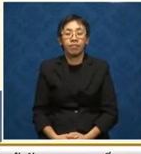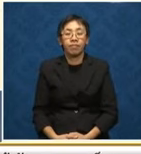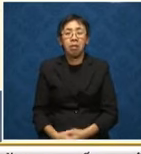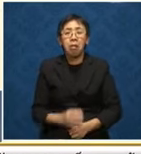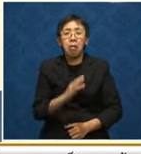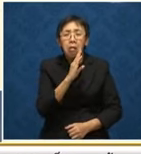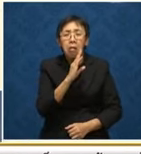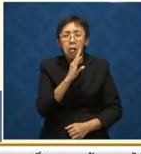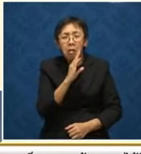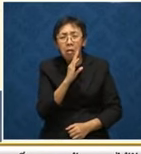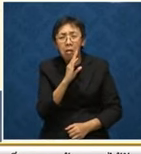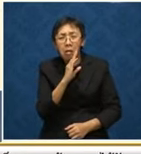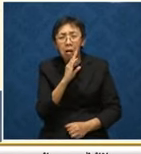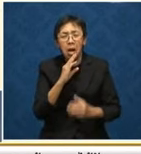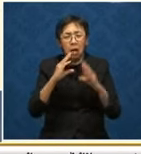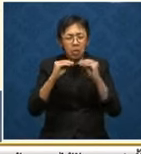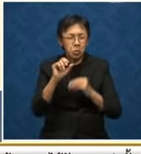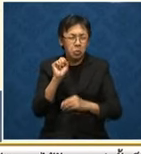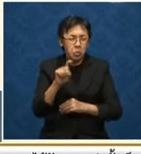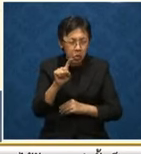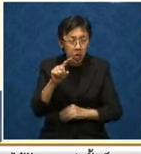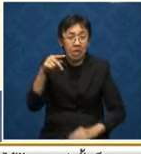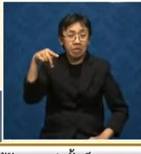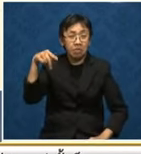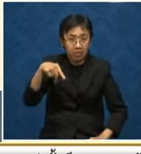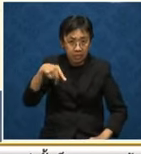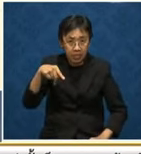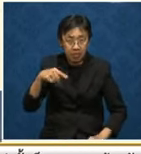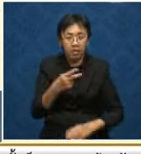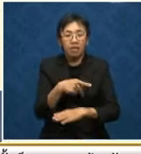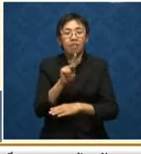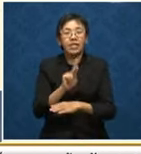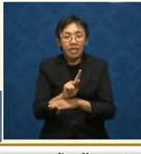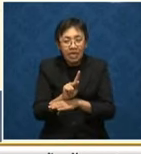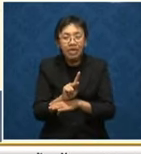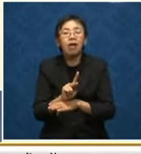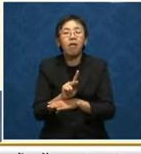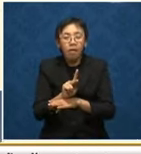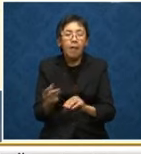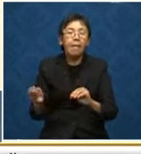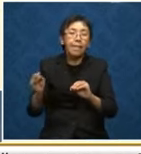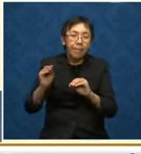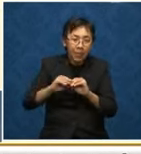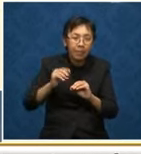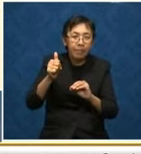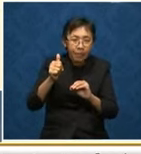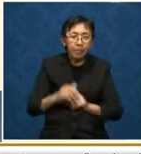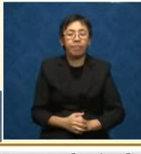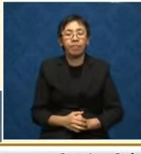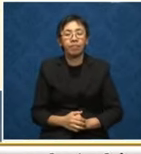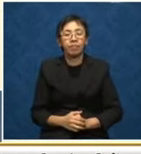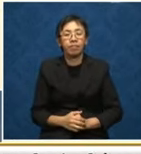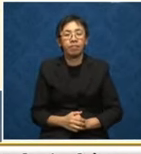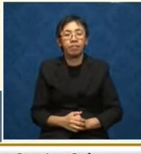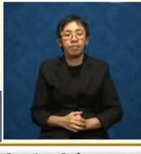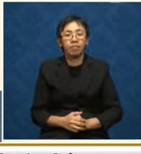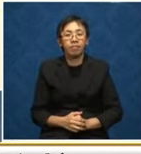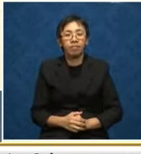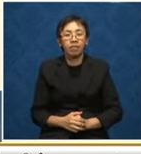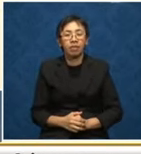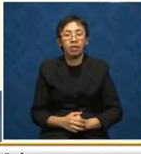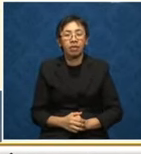ามีวาระพิเศษประธานก็จะกำหนดเพิ่มขึ้นได้ก็ประกอบกับ